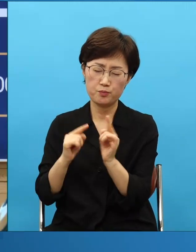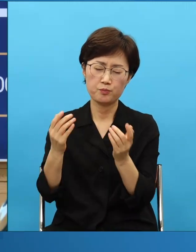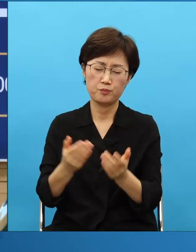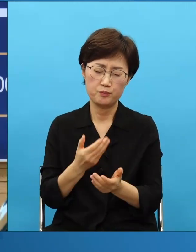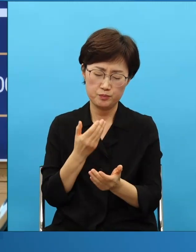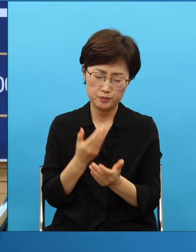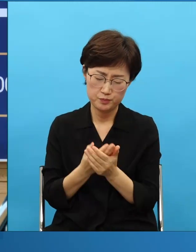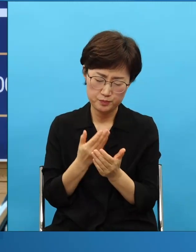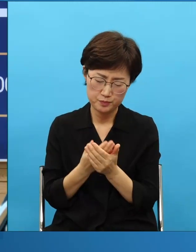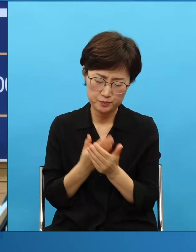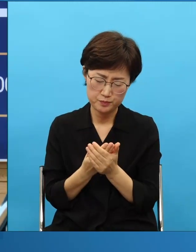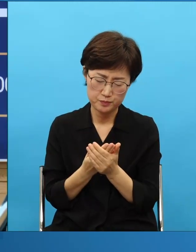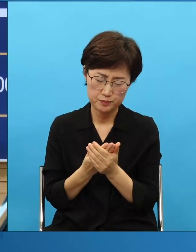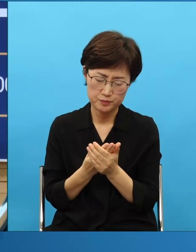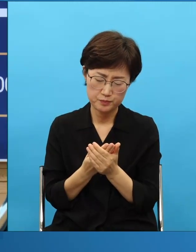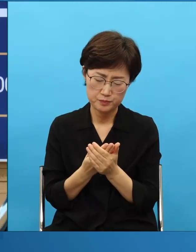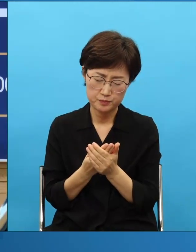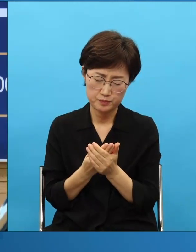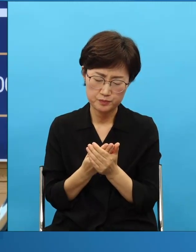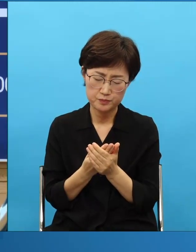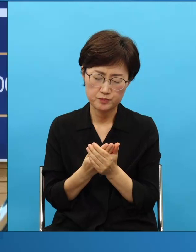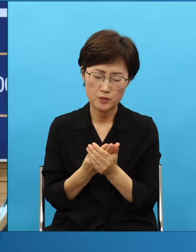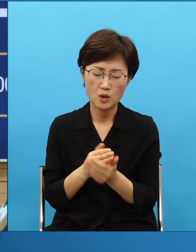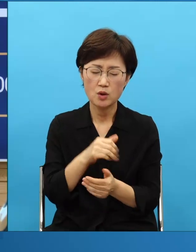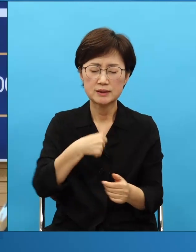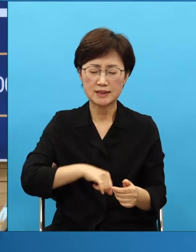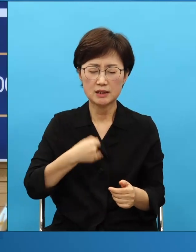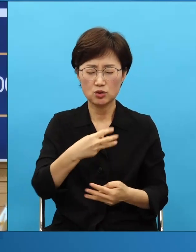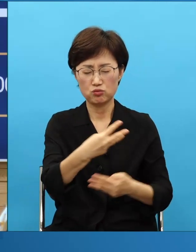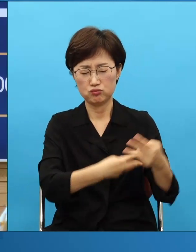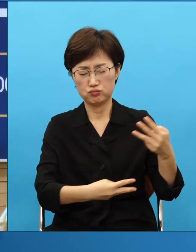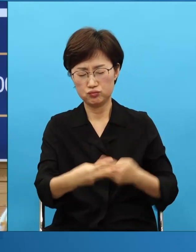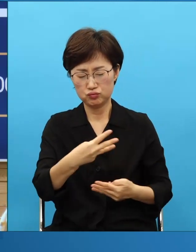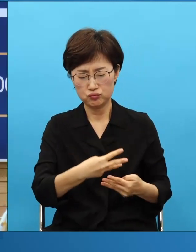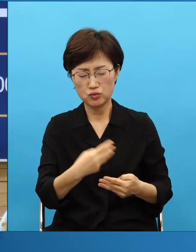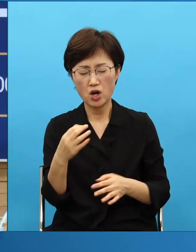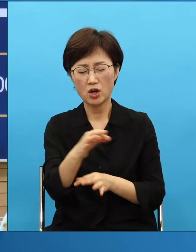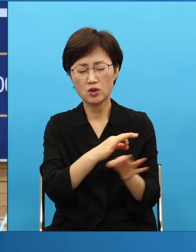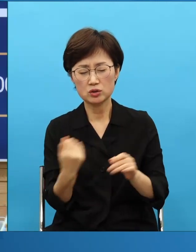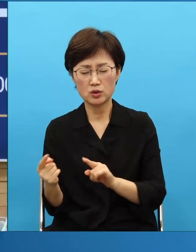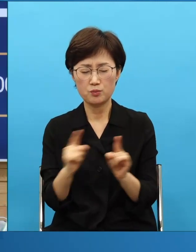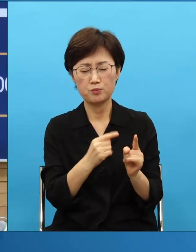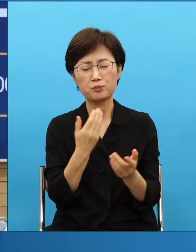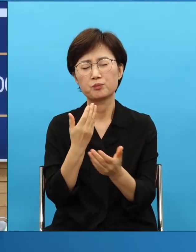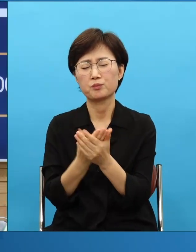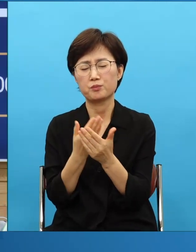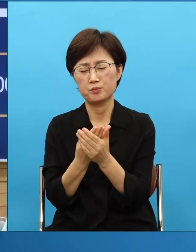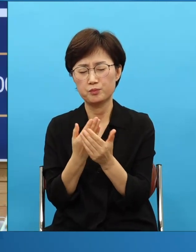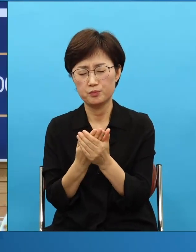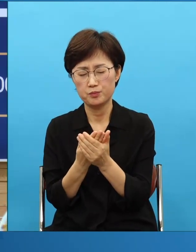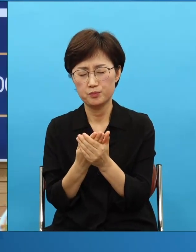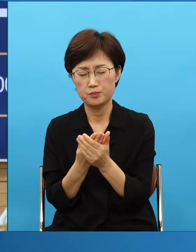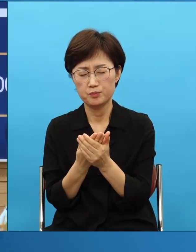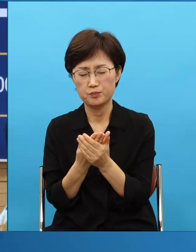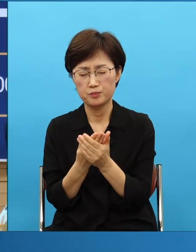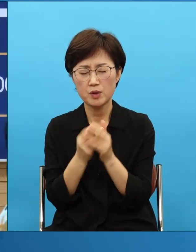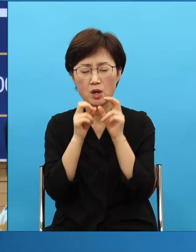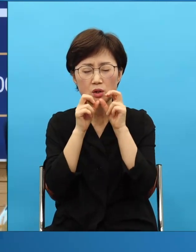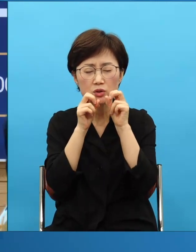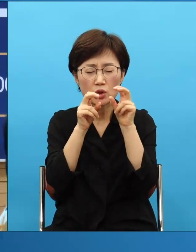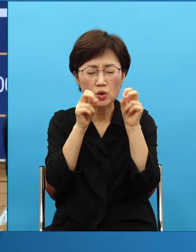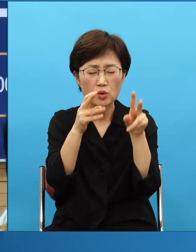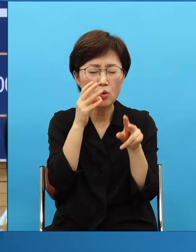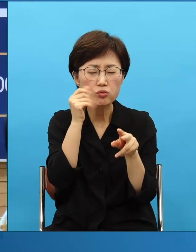you restore the economy of light. 우리 후대 경제 회복시켜 주옵소서. May you restore the economy of our posterity. 선교할 수